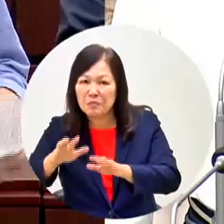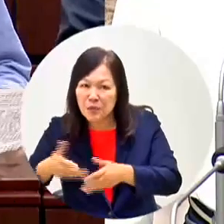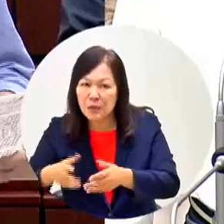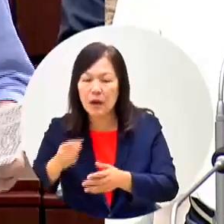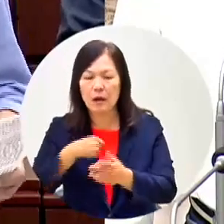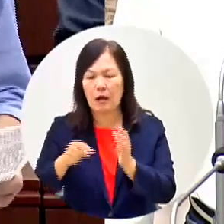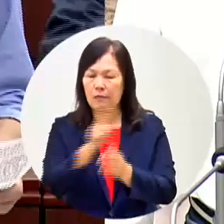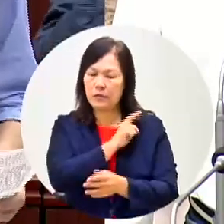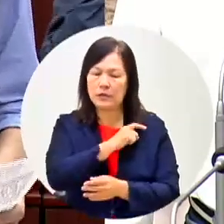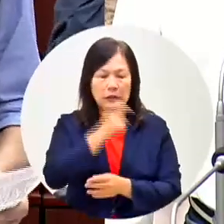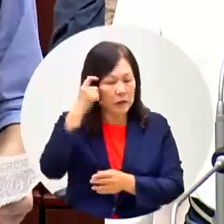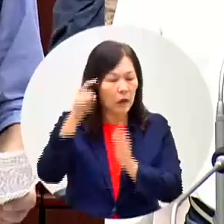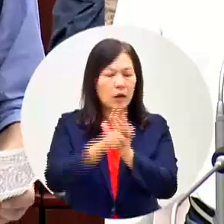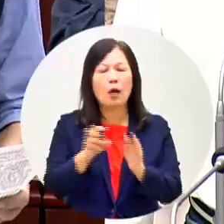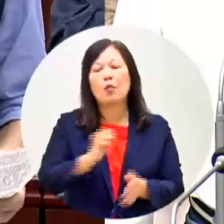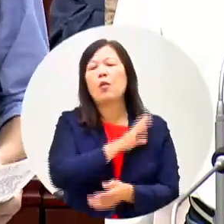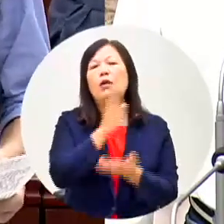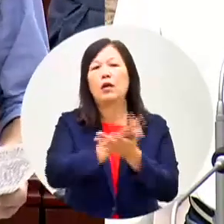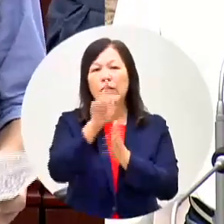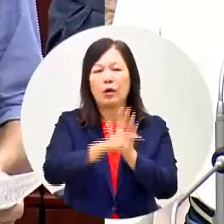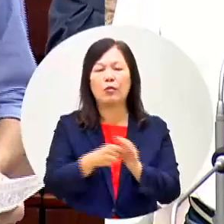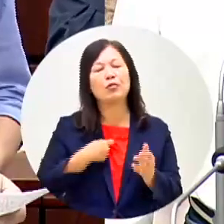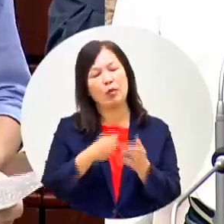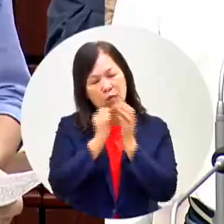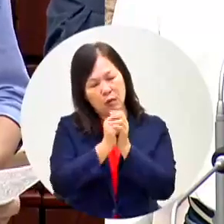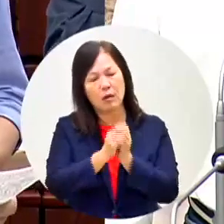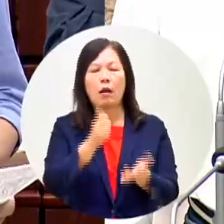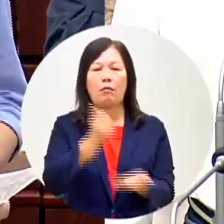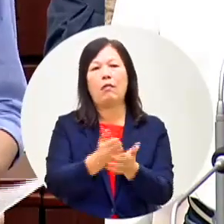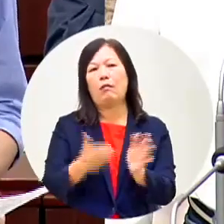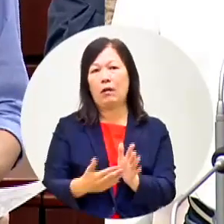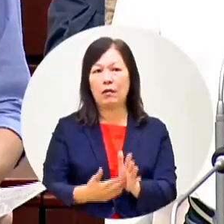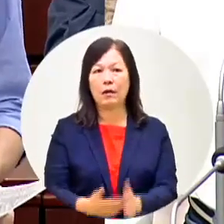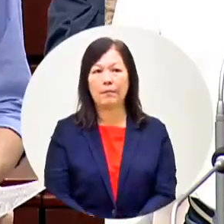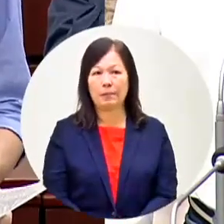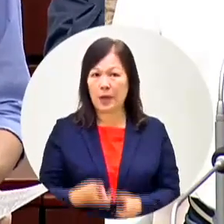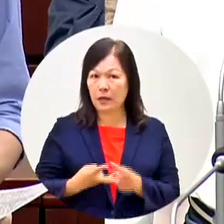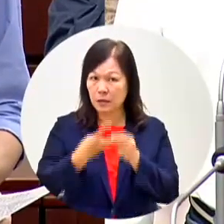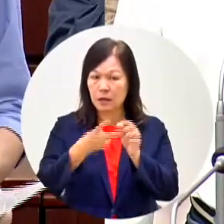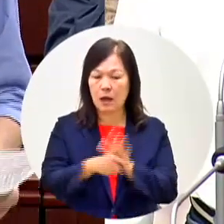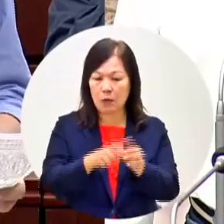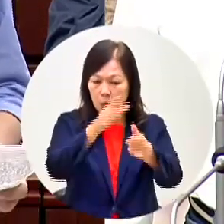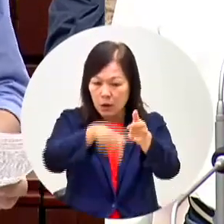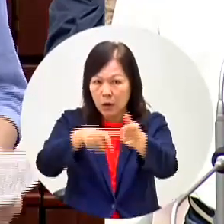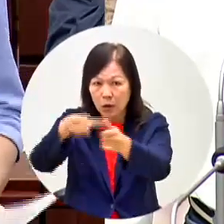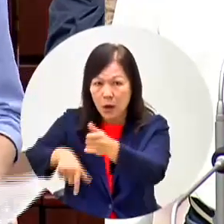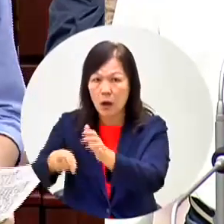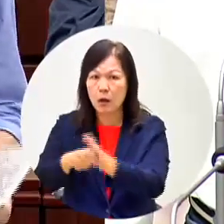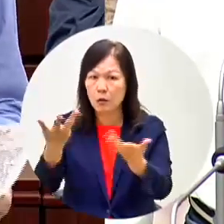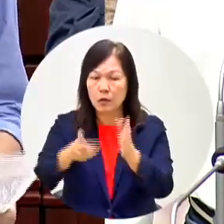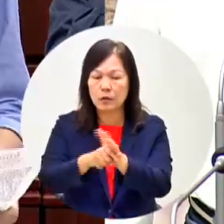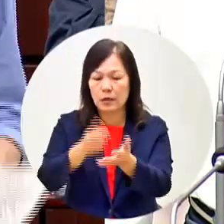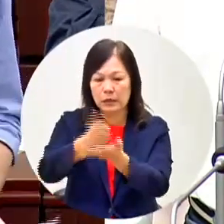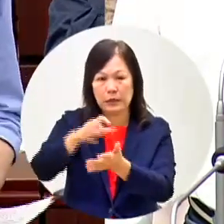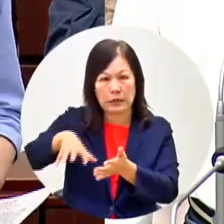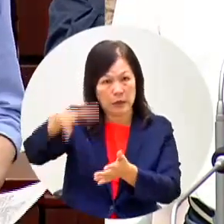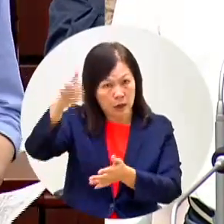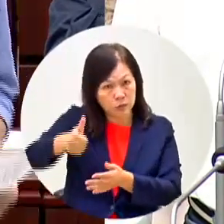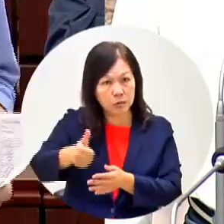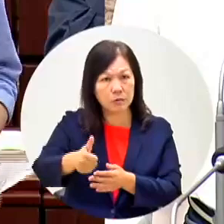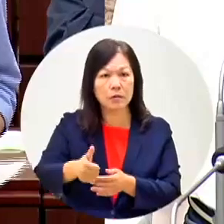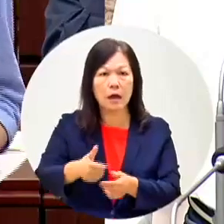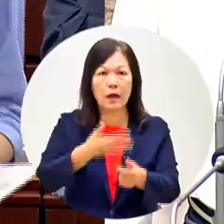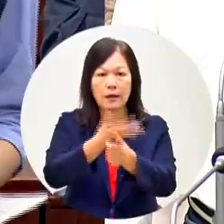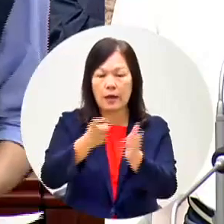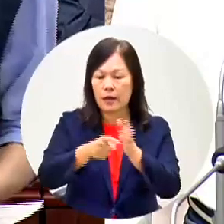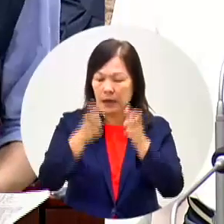恭喜啊，嘛选调啊哈。第三，个案问题，请局长这边务必要让全高雄市的市民感觉，